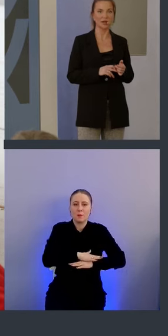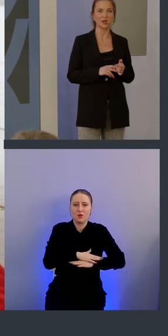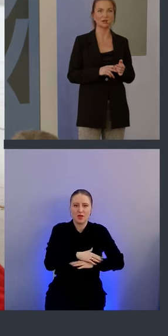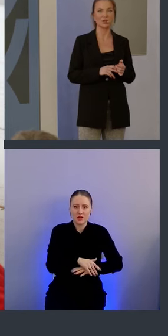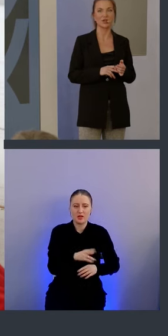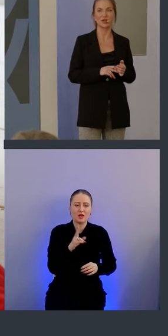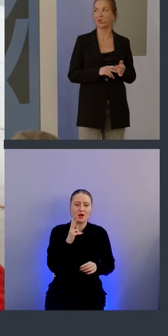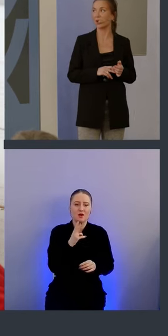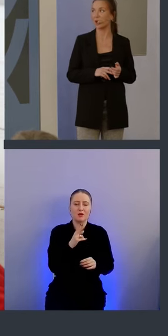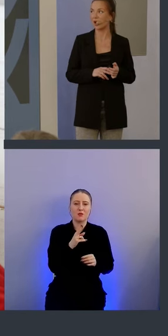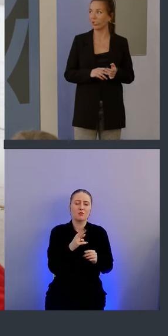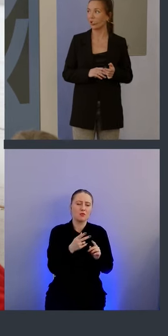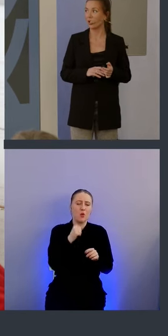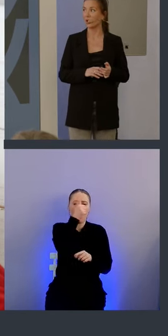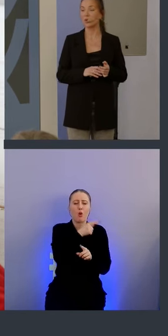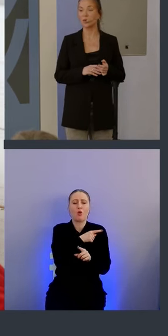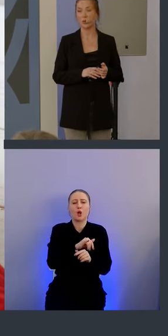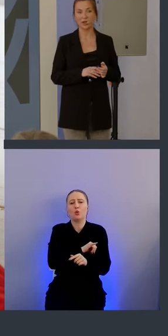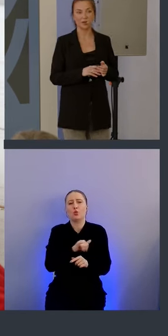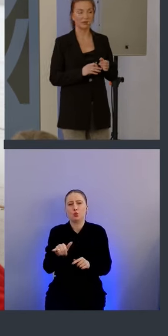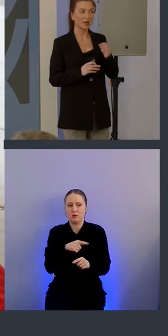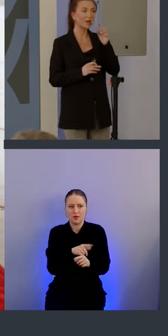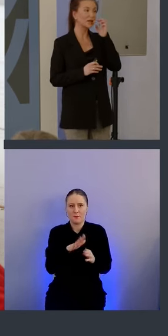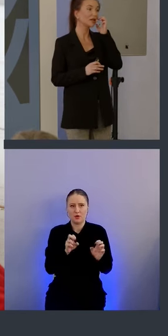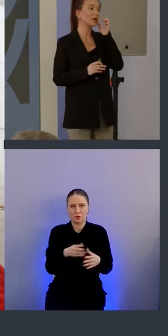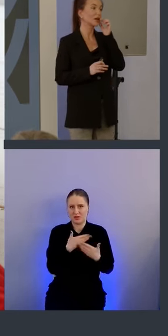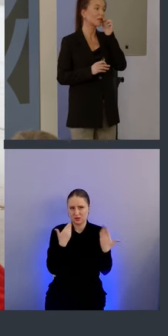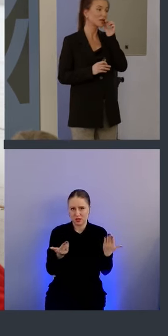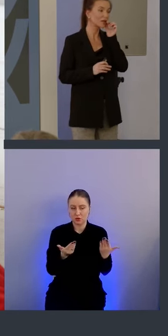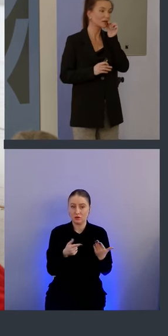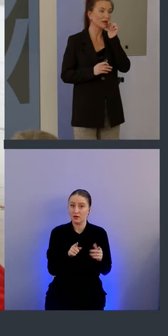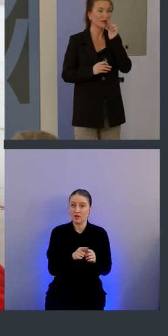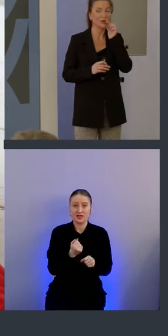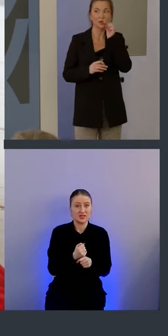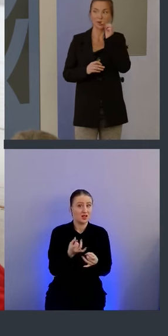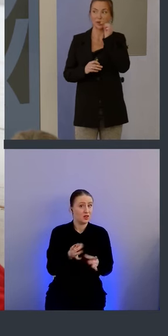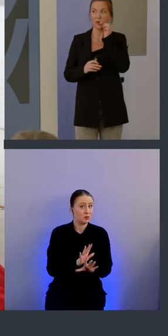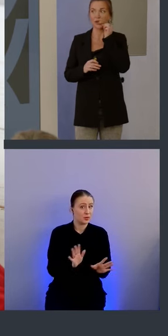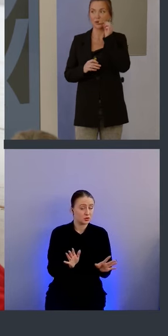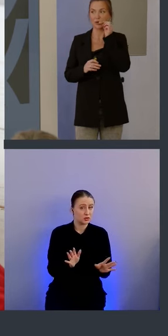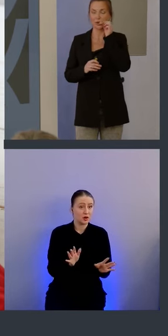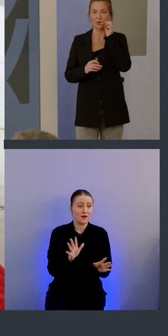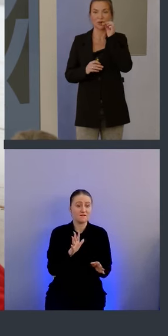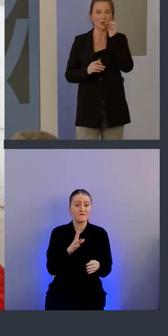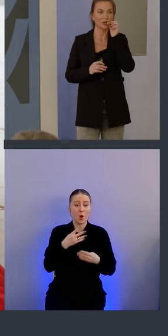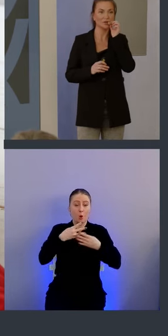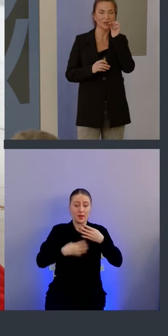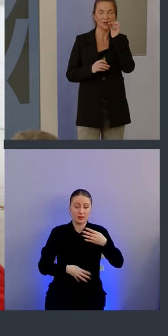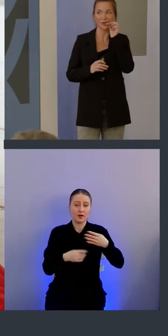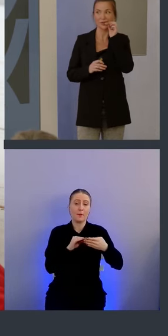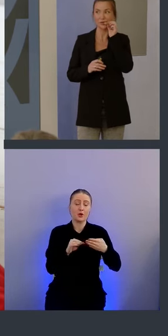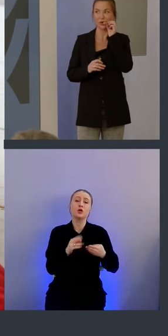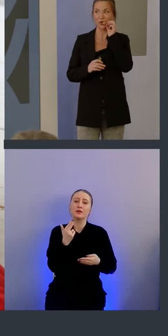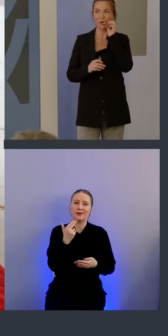поведения, складывавшийся там годами, он небезопасен. Это сделать не так просто. Вот нам в комментариях в сообществе пишут: да, я